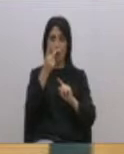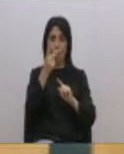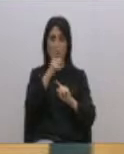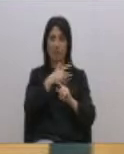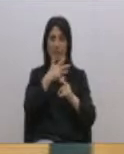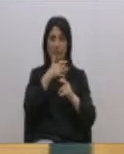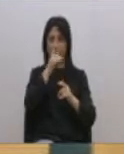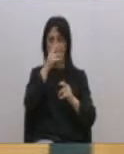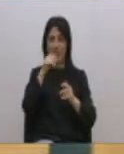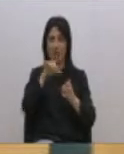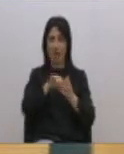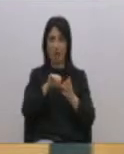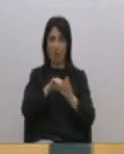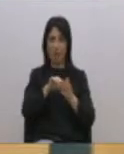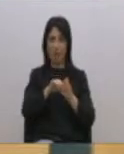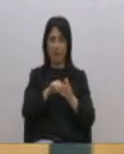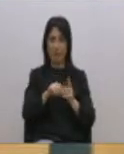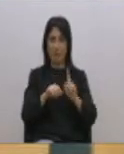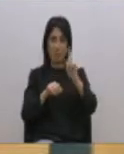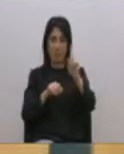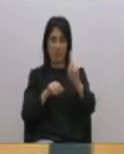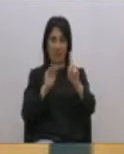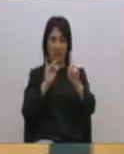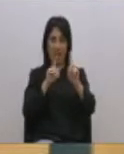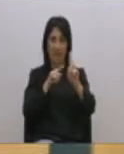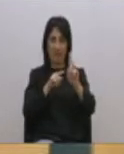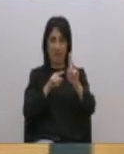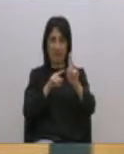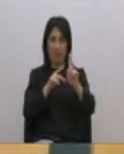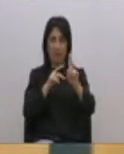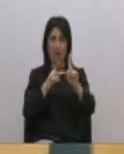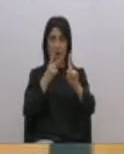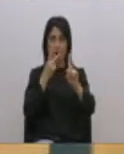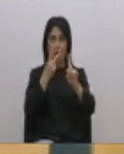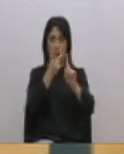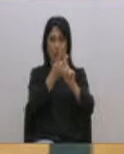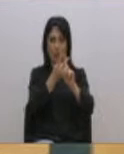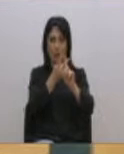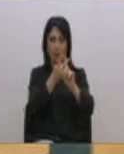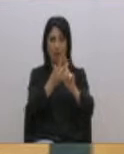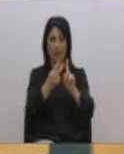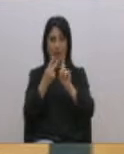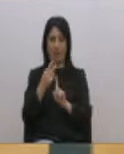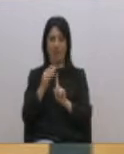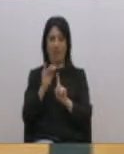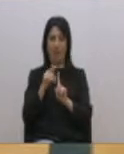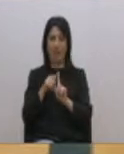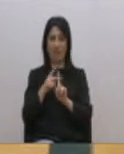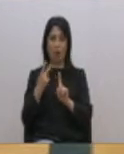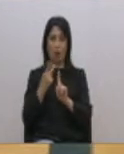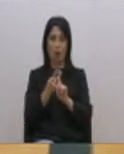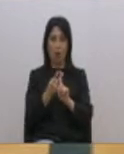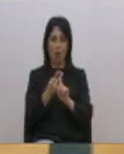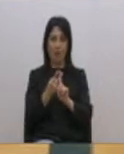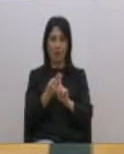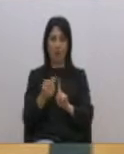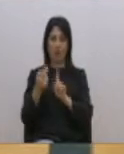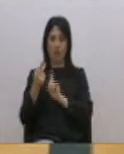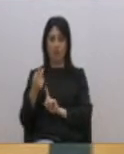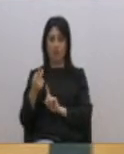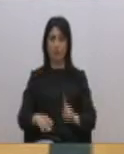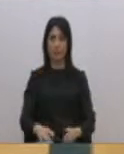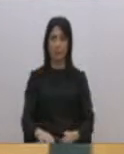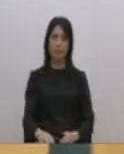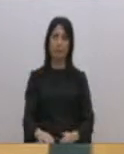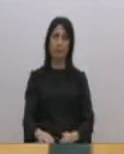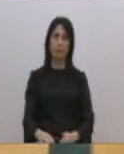ვერ გამოვა. Ანუ გამოვიდა პირველი ფრაქცია, მაქსიმუმ 2 წევრი, შემდეგი ფრაქცია 2 წევრი, შემდეგი და